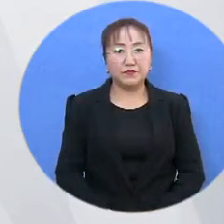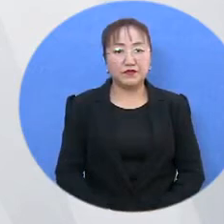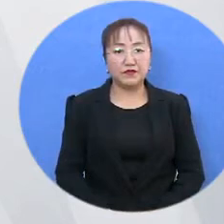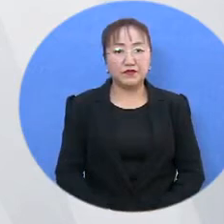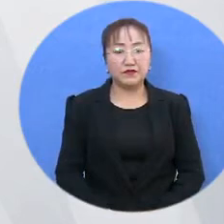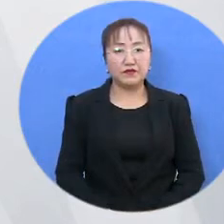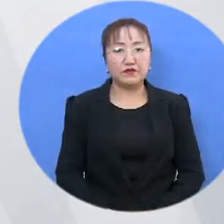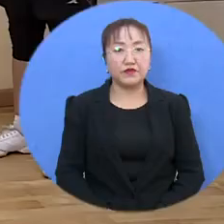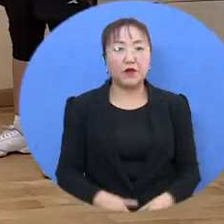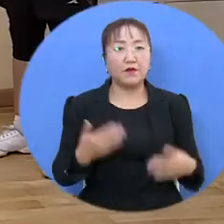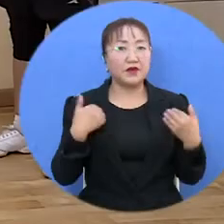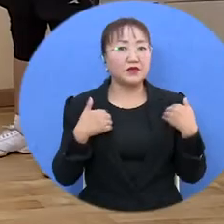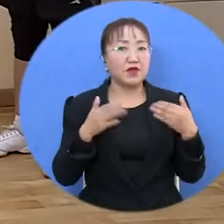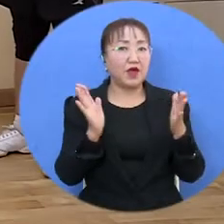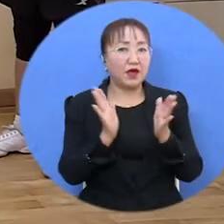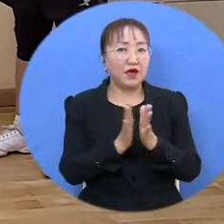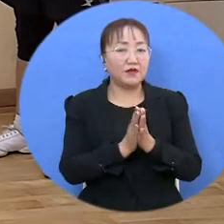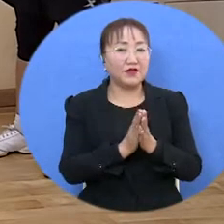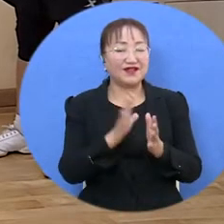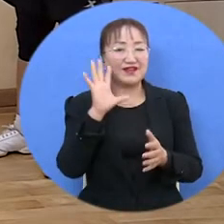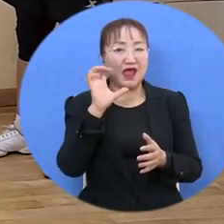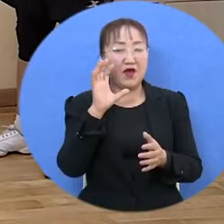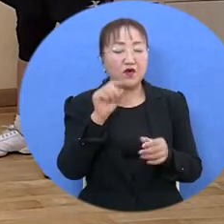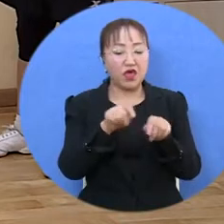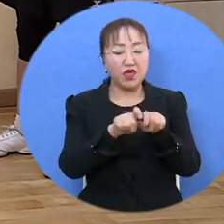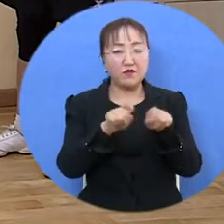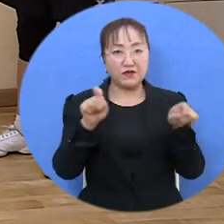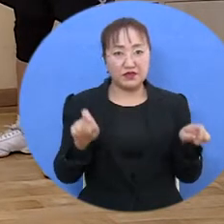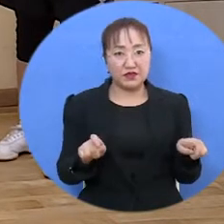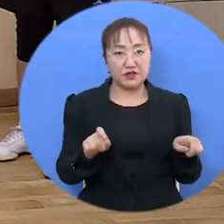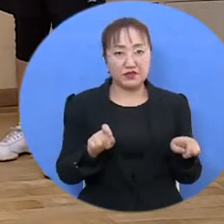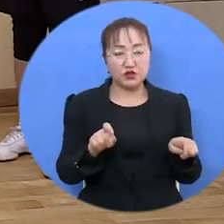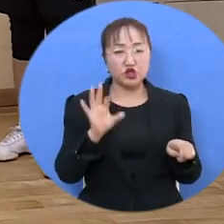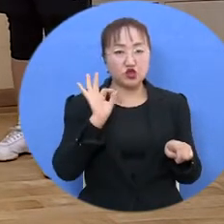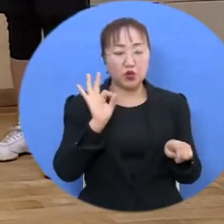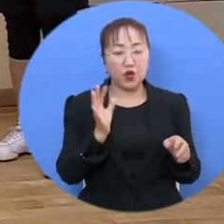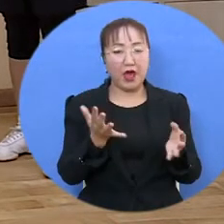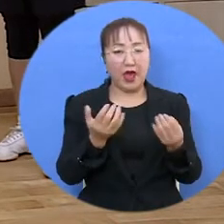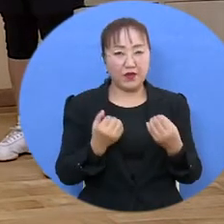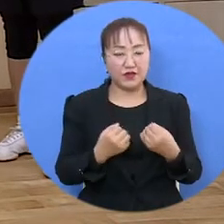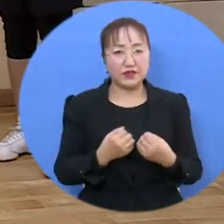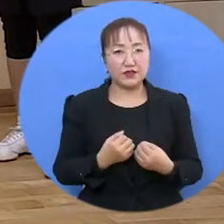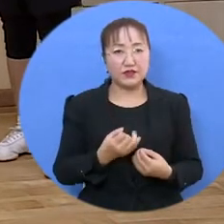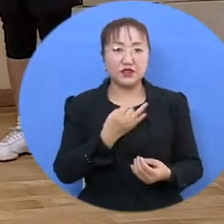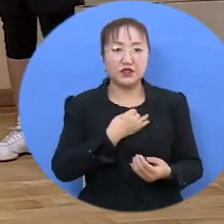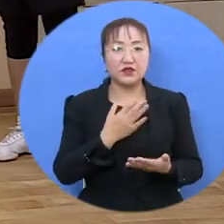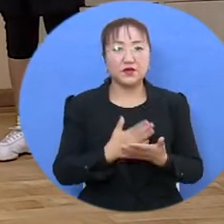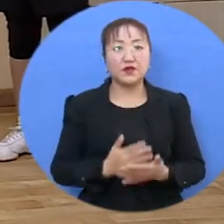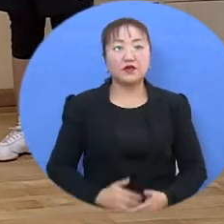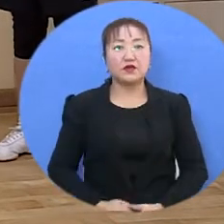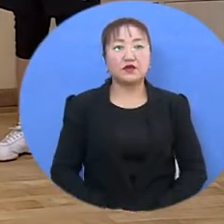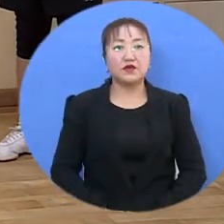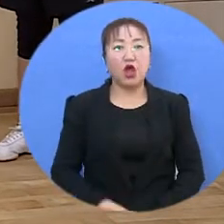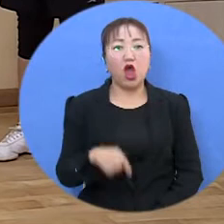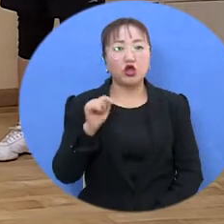За бид нар багштайгаа хамтарч 5 хэмжээсээ зөв авсан гэдэгт багш нь найдаж байна. За одоо эдгээр хэмжилтүүдээс